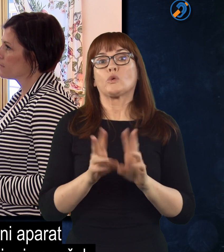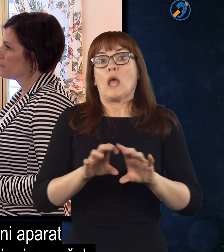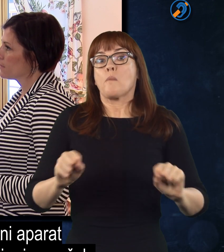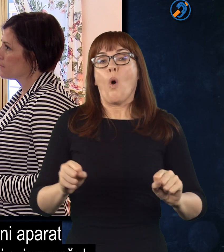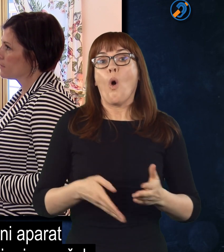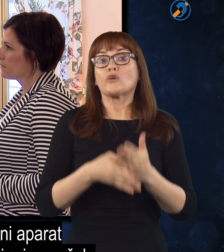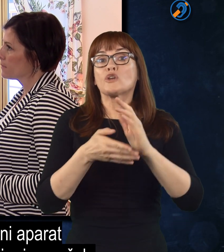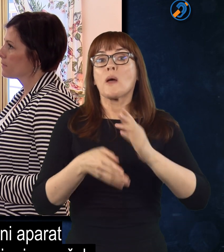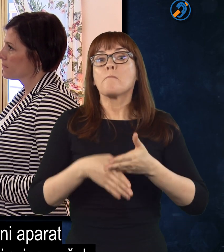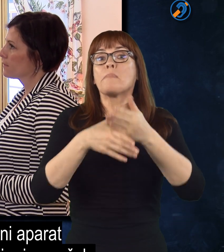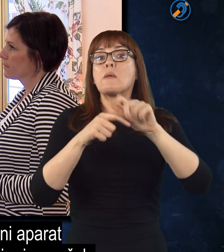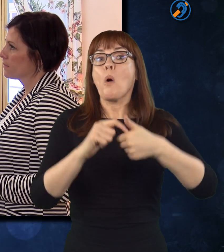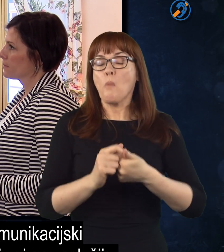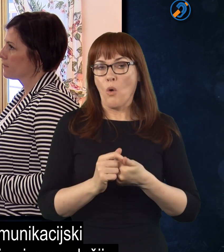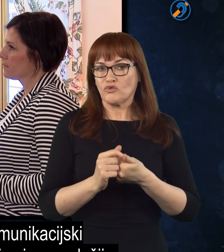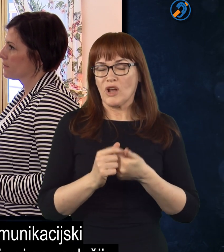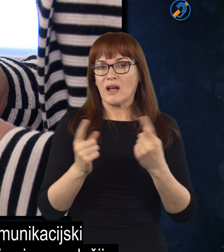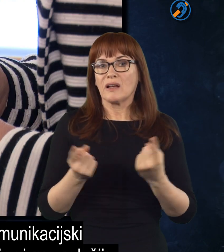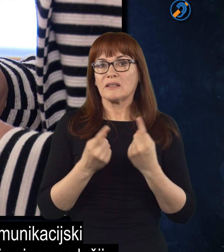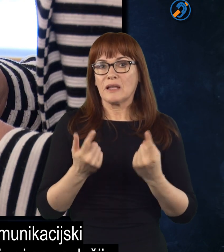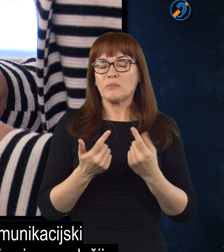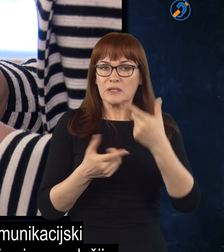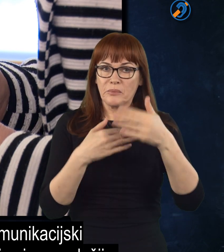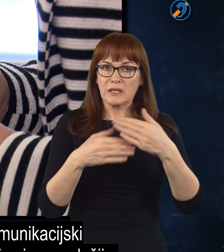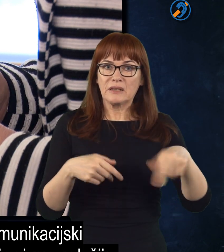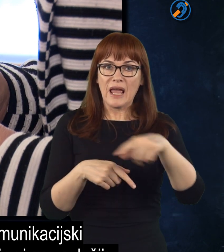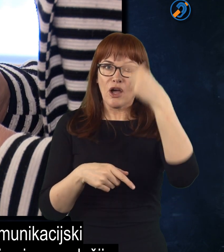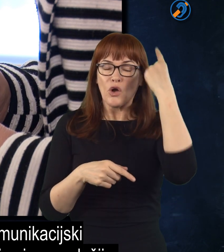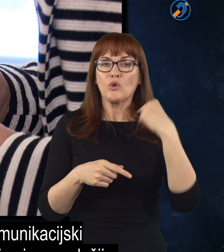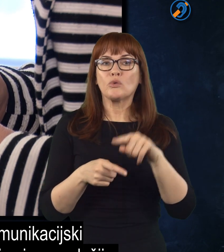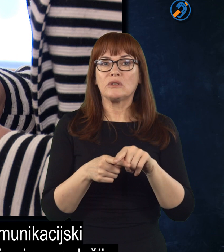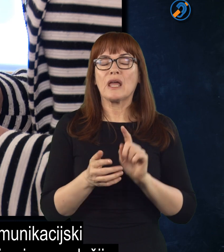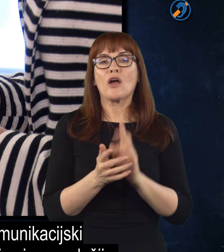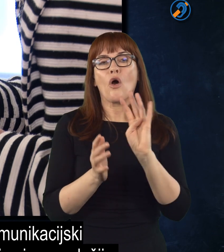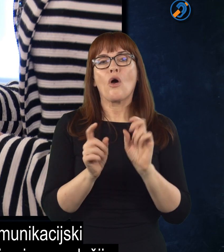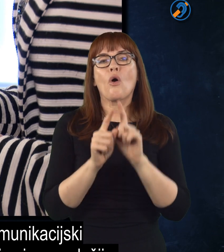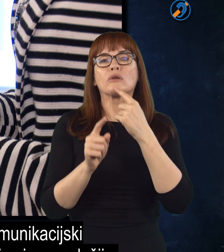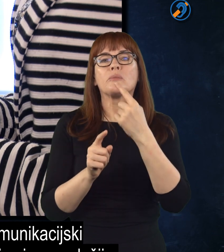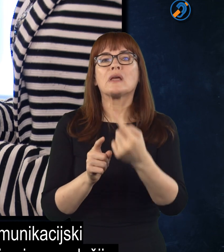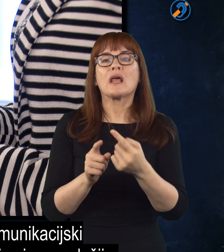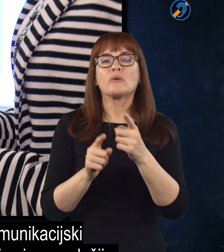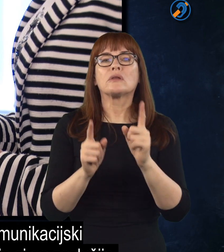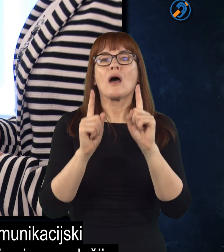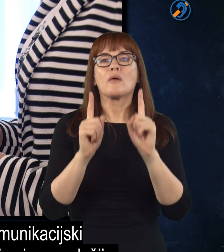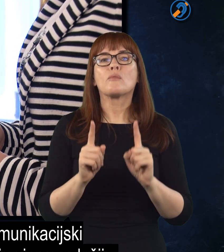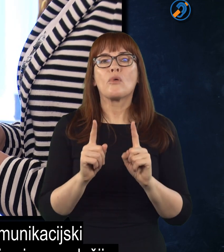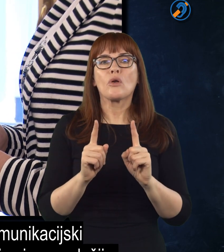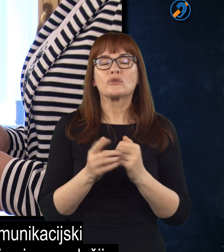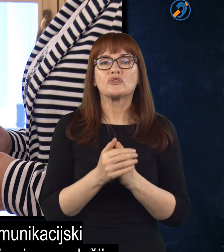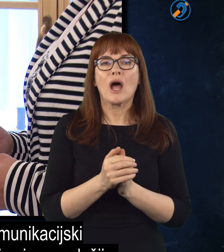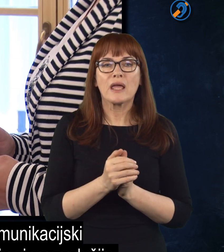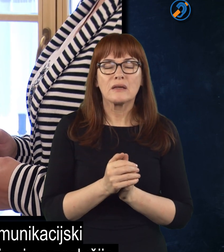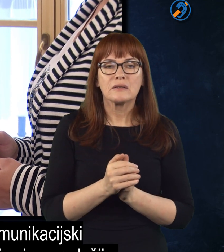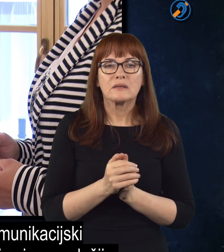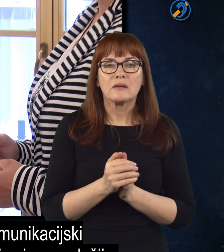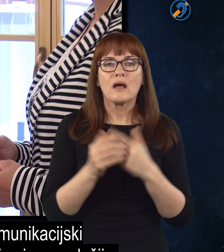vsemogočna pripomoček, da bi se in pri njih bi se tudi, kako bi rekel, ta komunikacijski